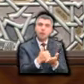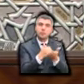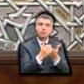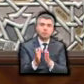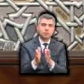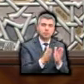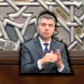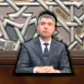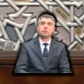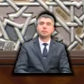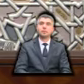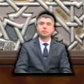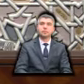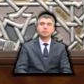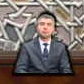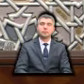شكرا.